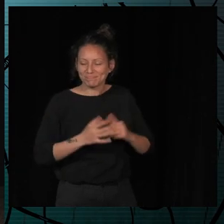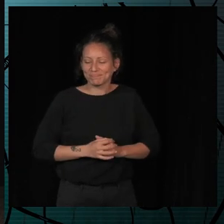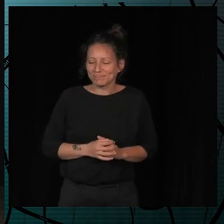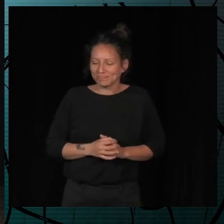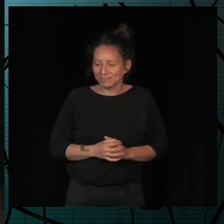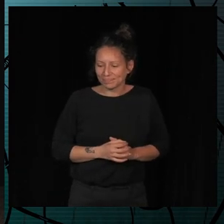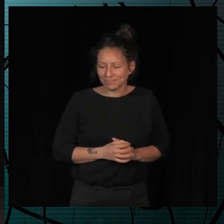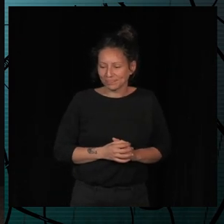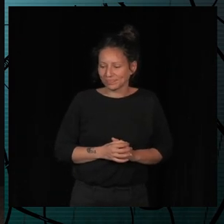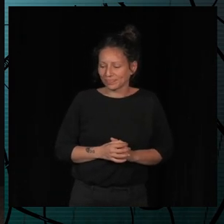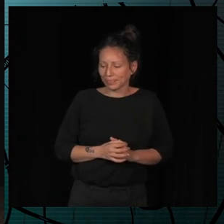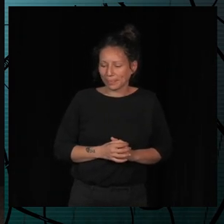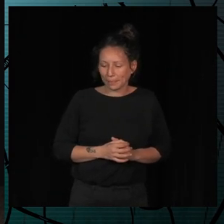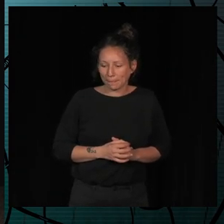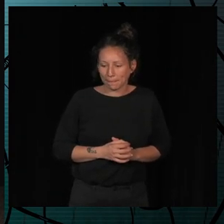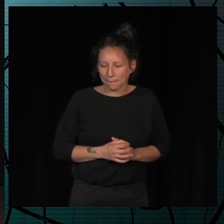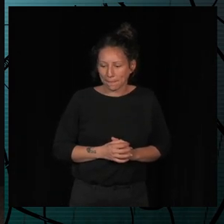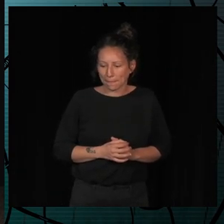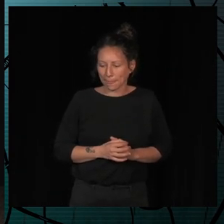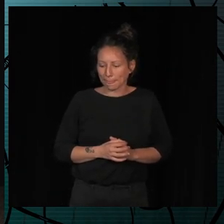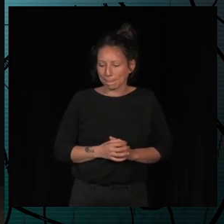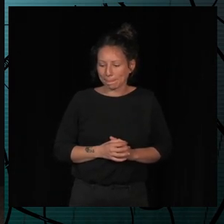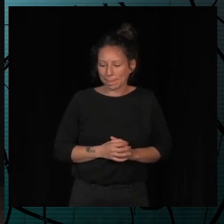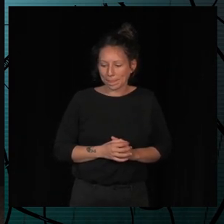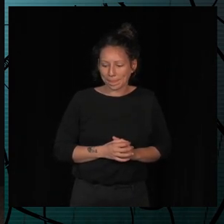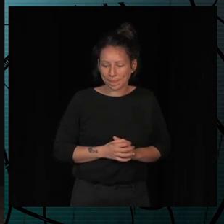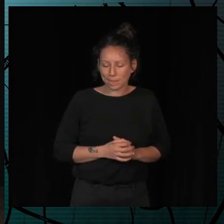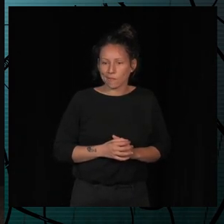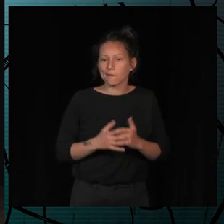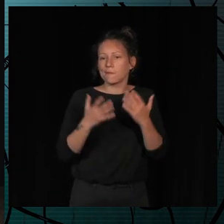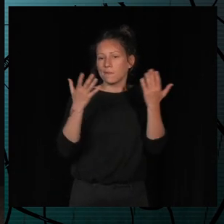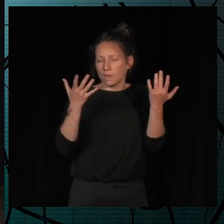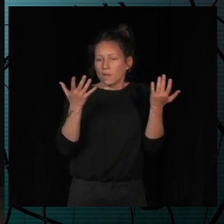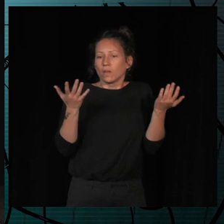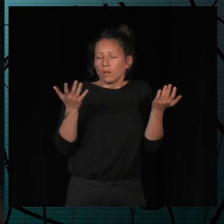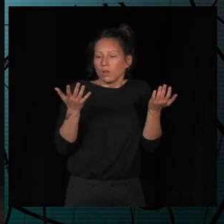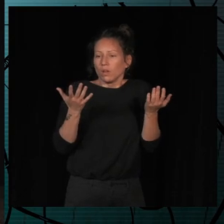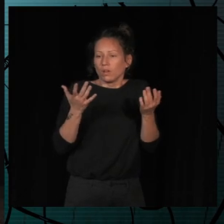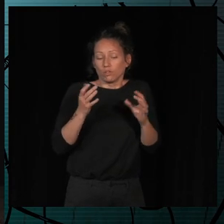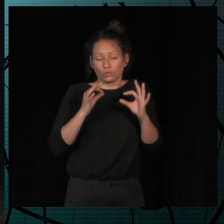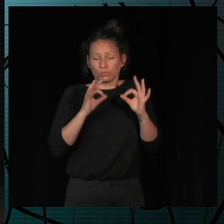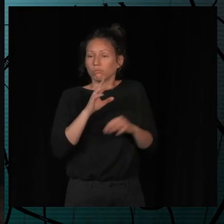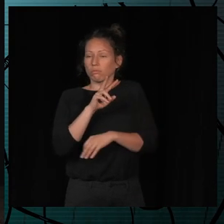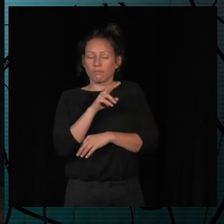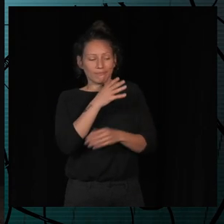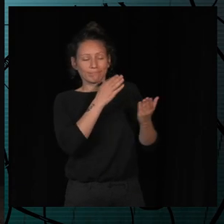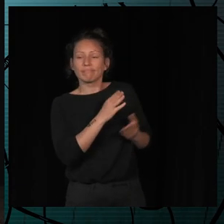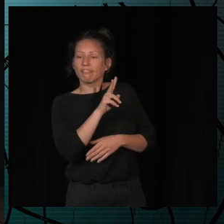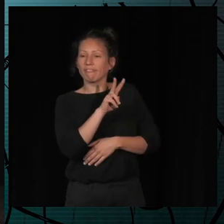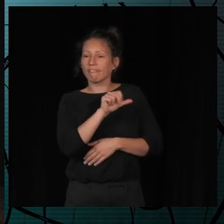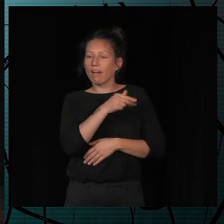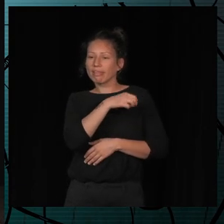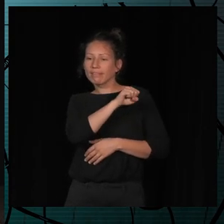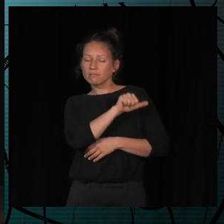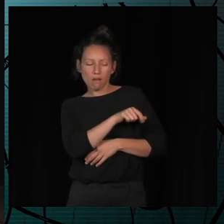dont don dont vous parliez Vanessa qui me paraît importante aussi alors évidemment elle est bien connue des personnes qui qui